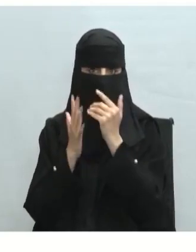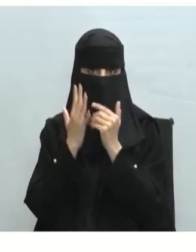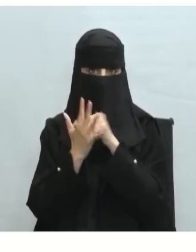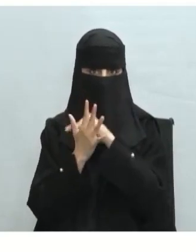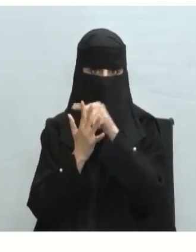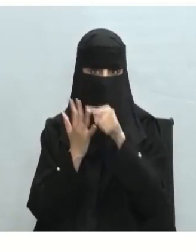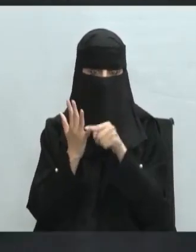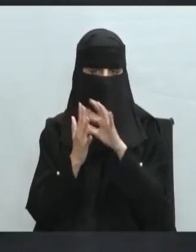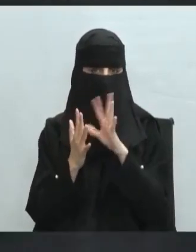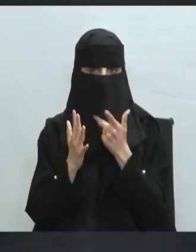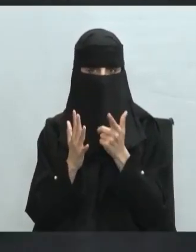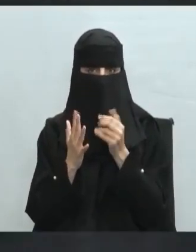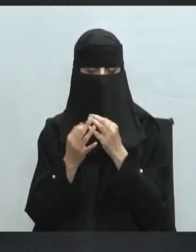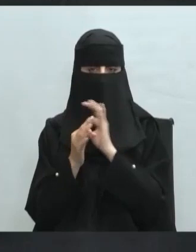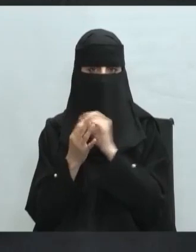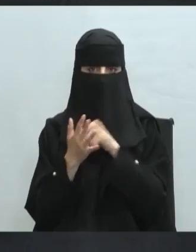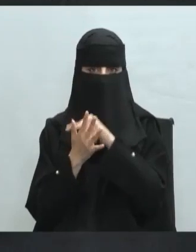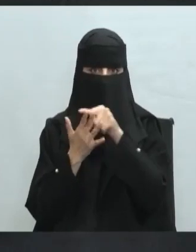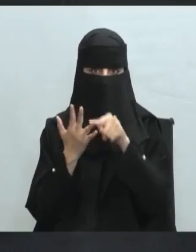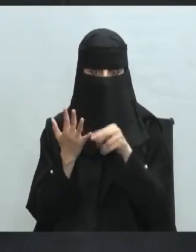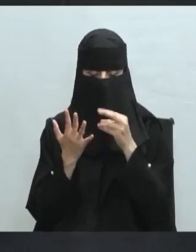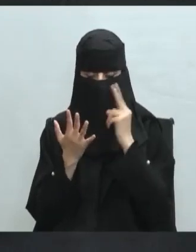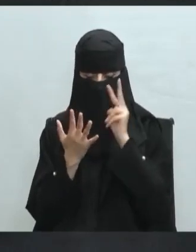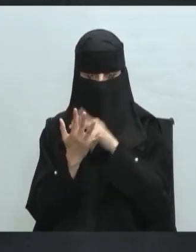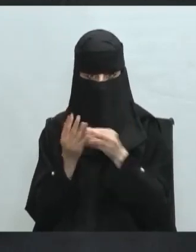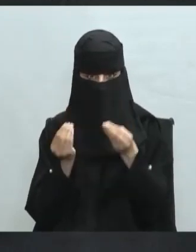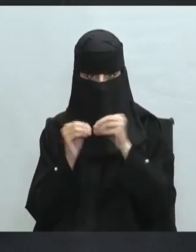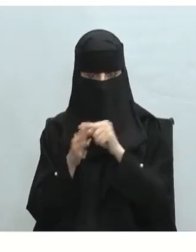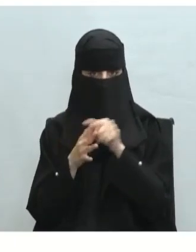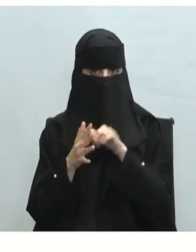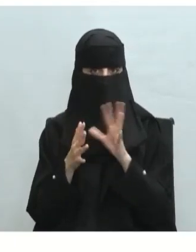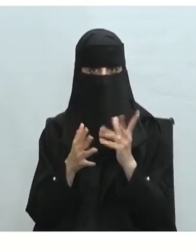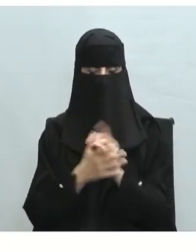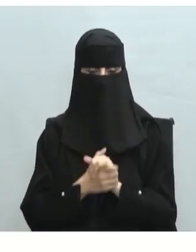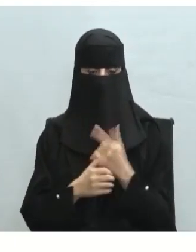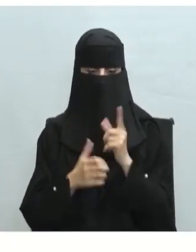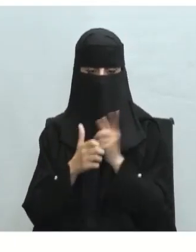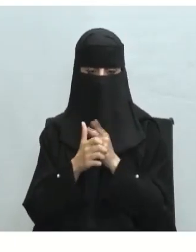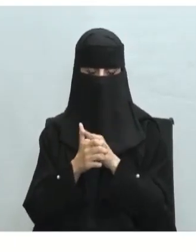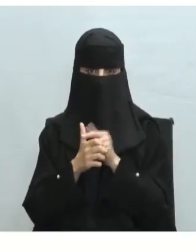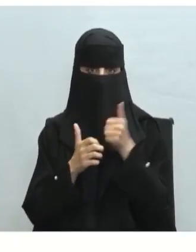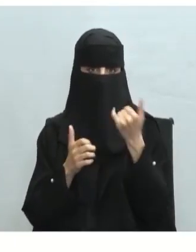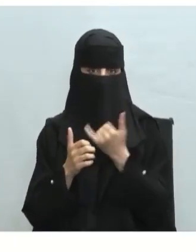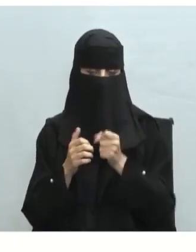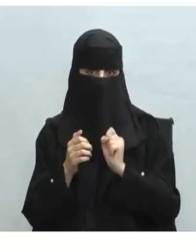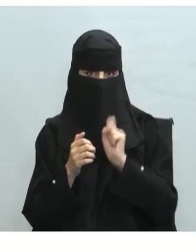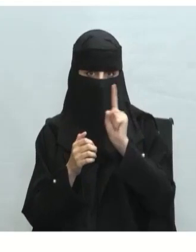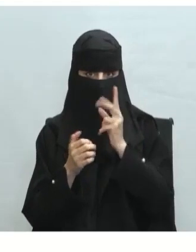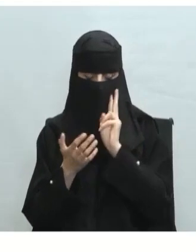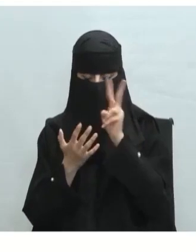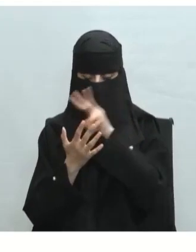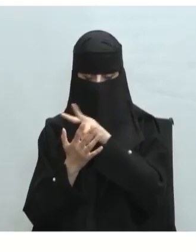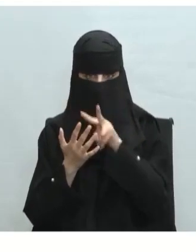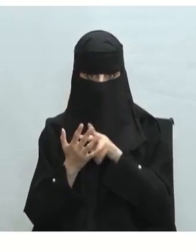القراءه متعمقه ما هي خطوات القراءه المتعمقه احسنتم هنا خطوات القراءه المتعمقه هي استطلع